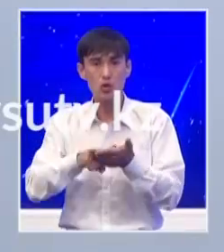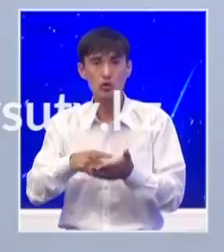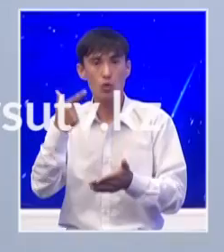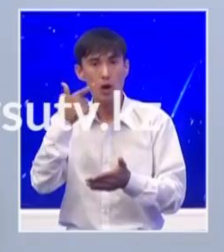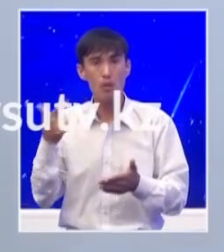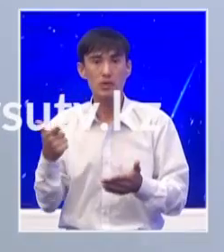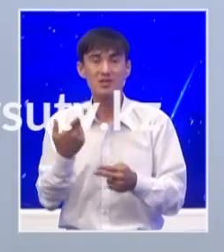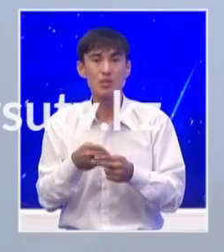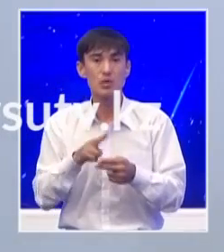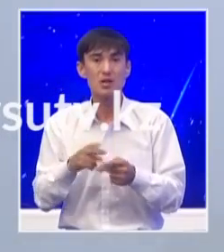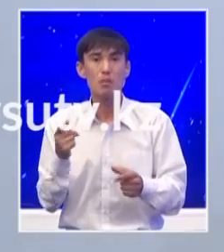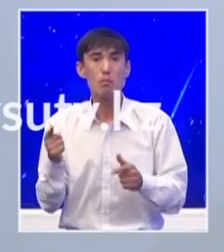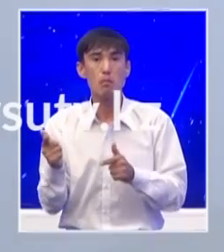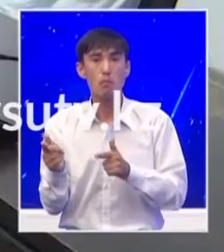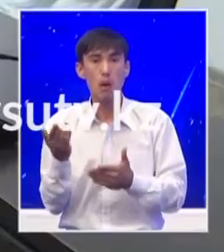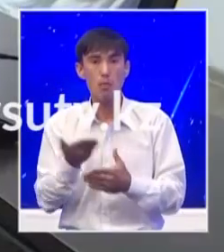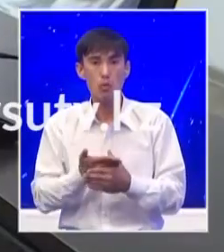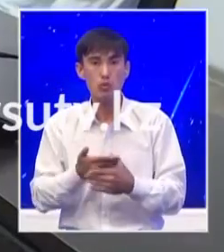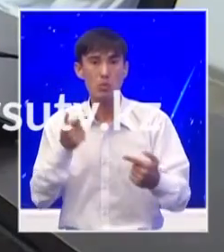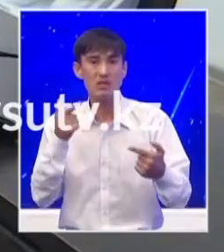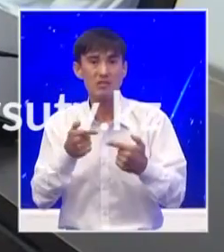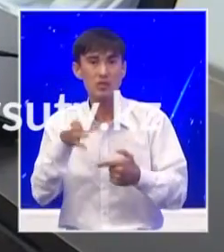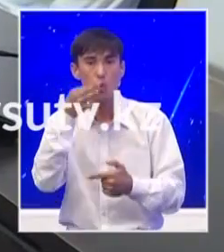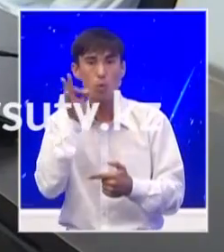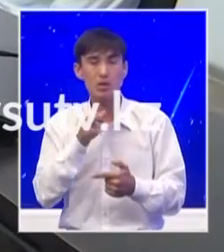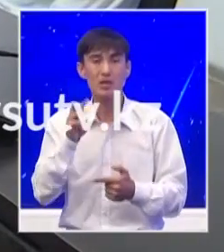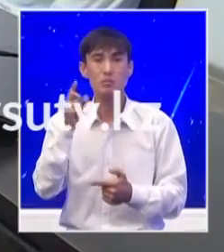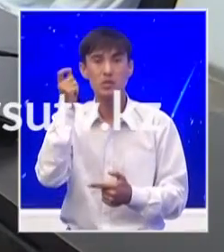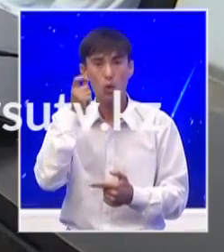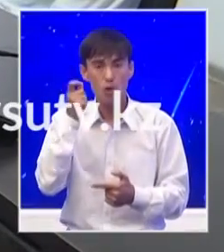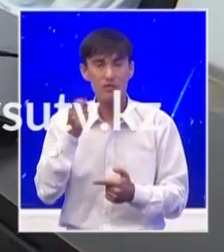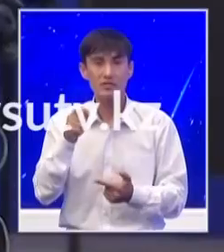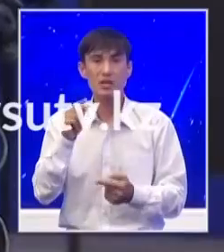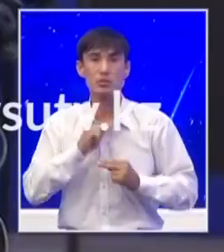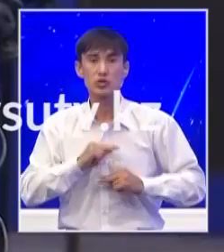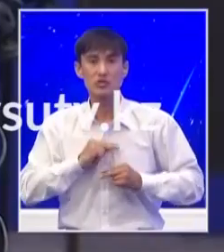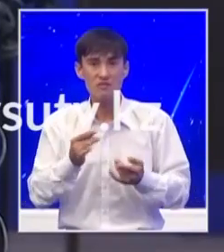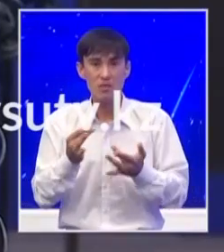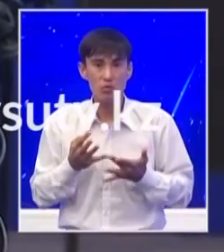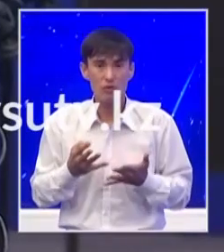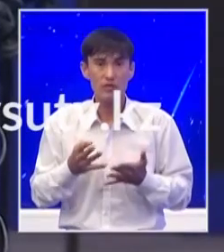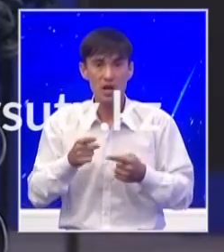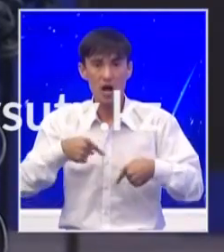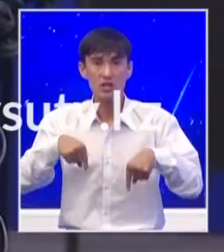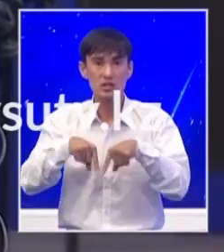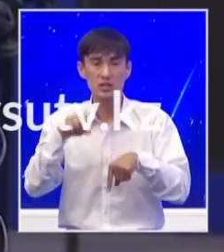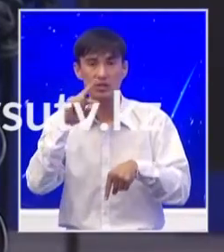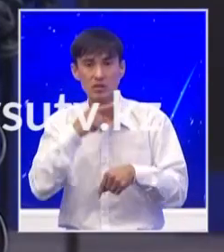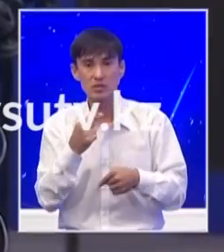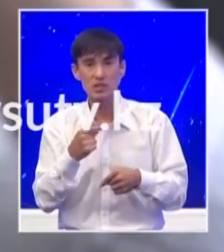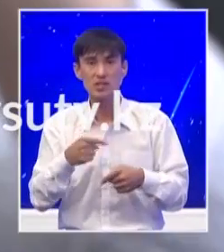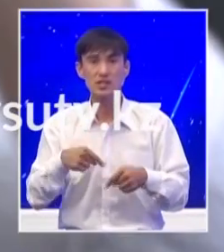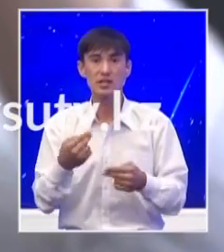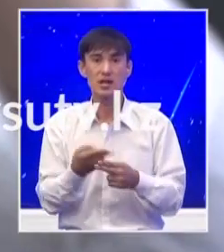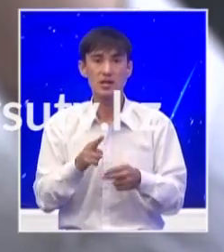поскольку именно это поможет противостоять влиянию опытных психологов, занимающихся вербовкой в деструктивной организации. На данный